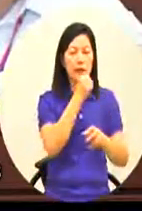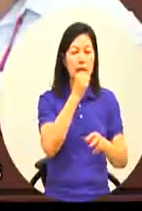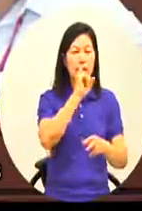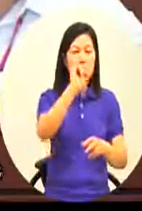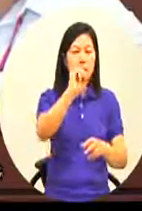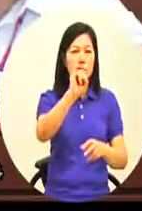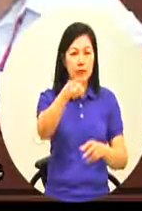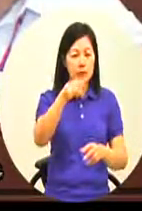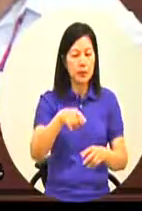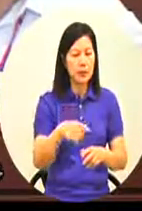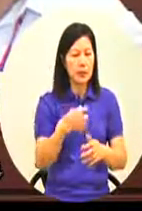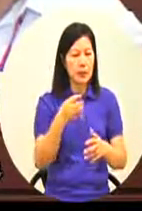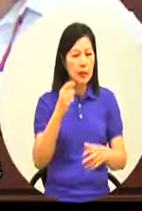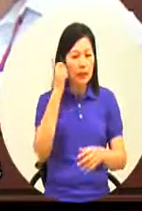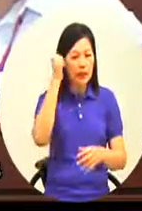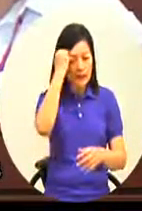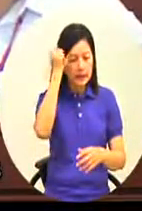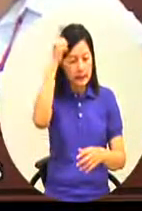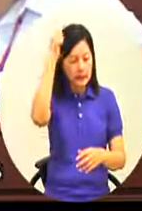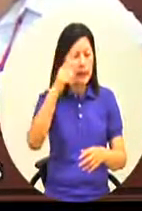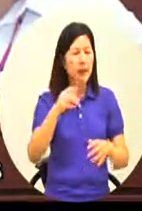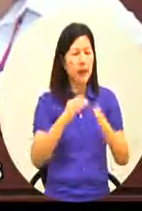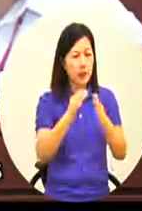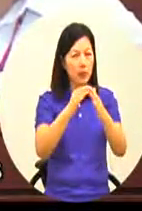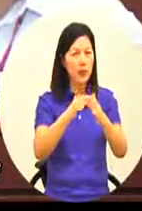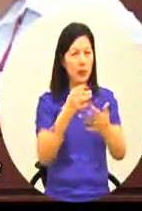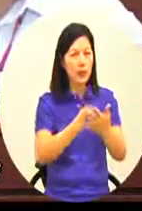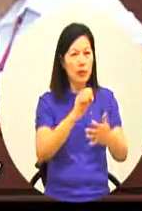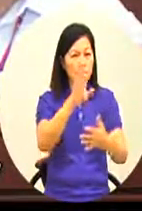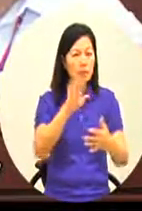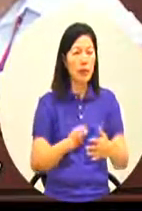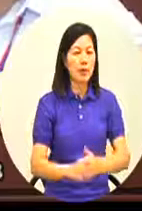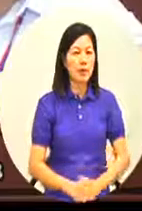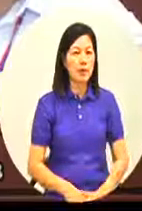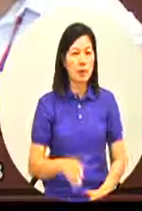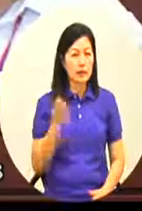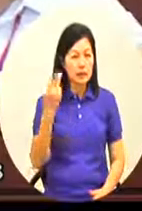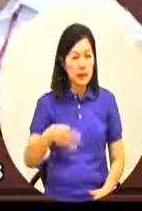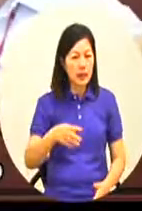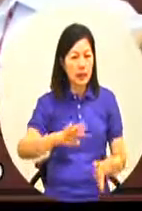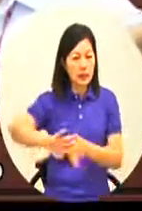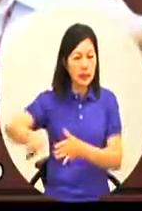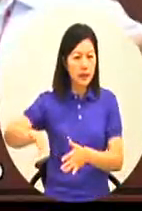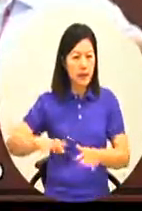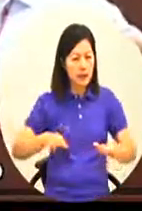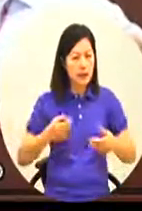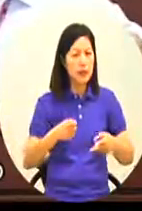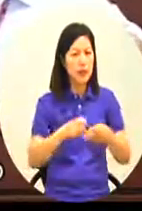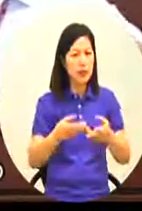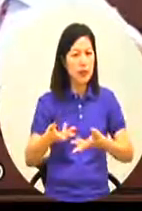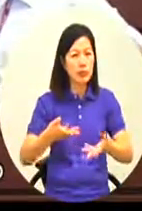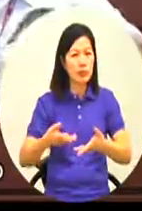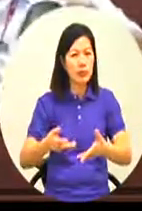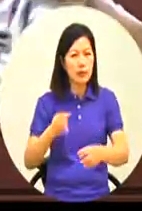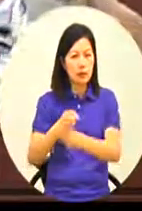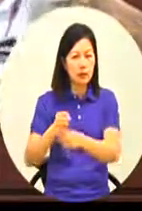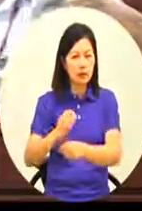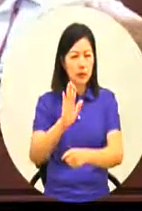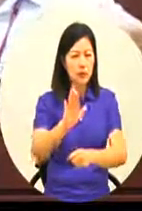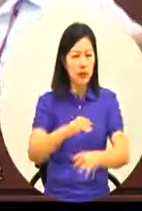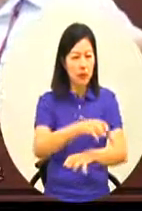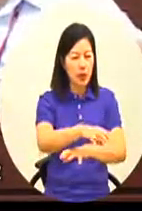里面有一些家庭工业或者是一些其他的一些工业轻工业的生产，那环境坦